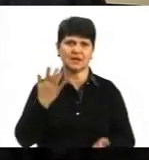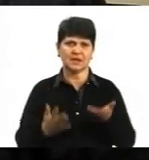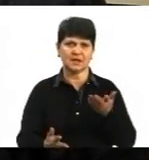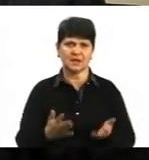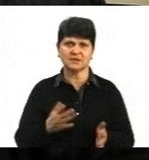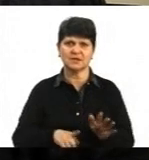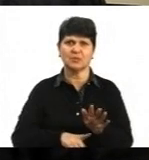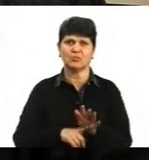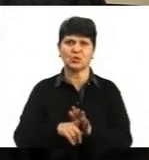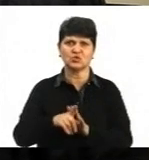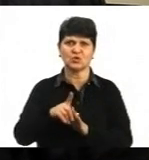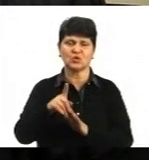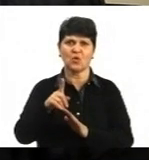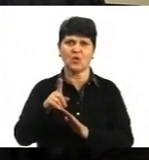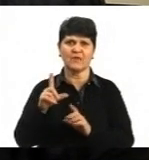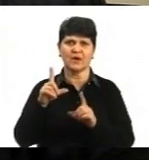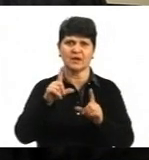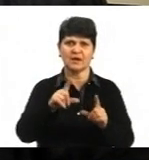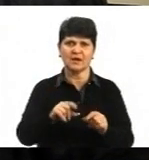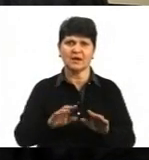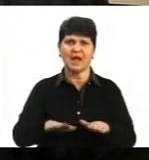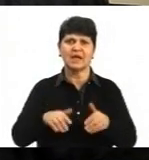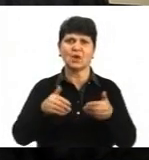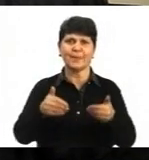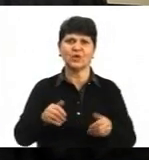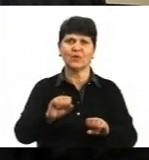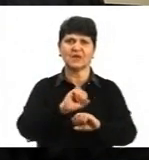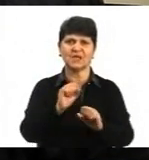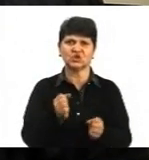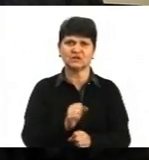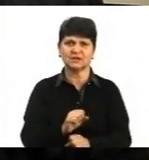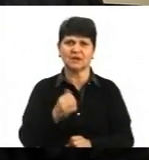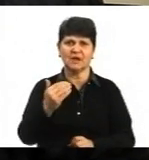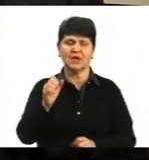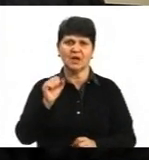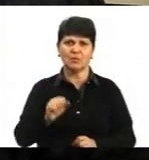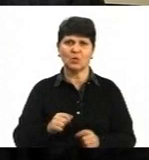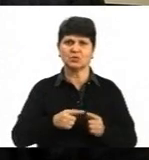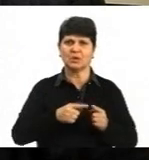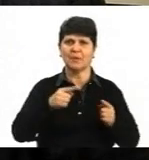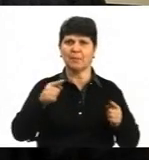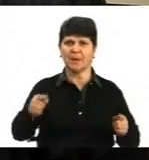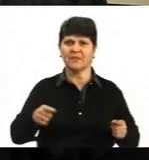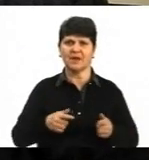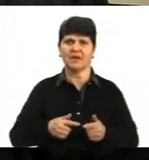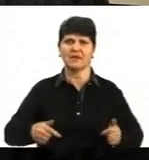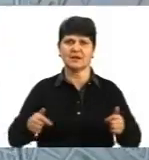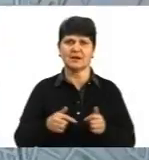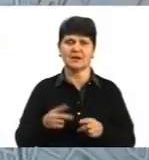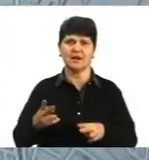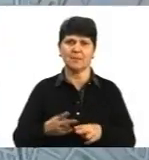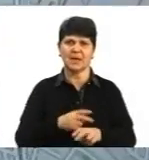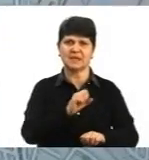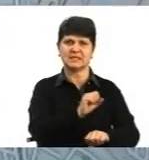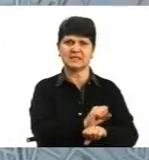на початковий світлофорний об'єкт і рухаєтесь з рекомендованою швидкістю, ви можете проїхати певну ділянку без затримок на